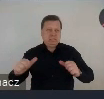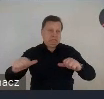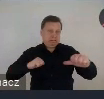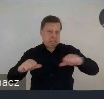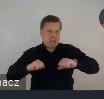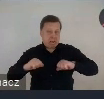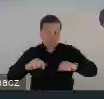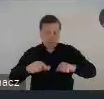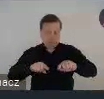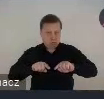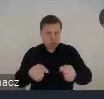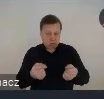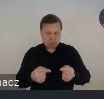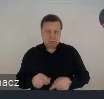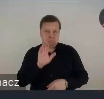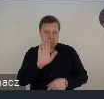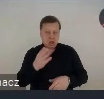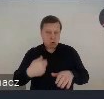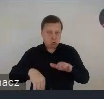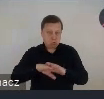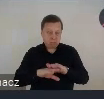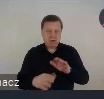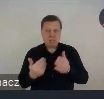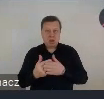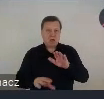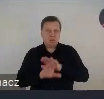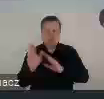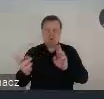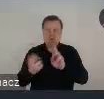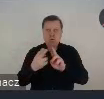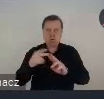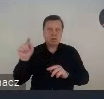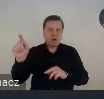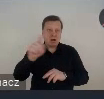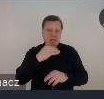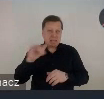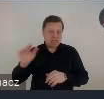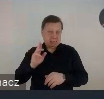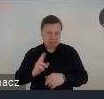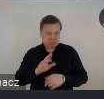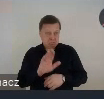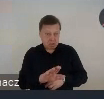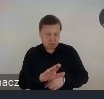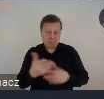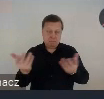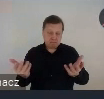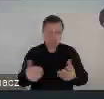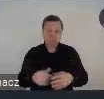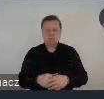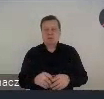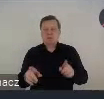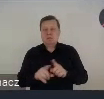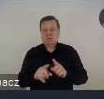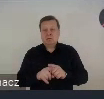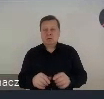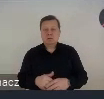zarządzające tą organizacją, upoważnione do jej reprezentowania w kontaktach z innymi instytucjami i składania